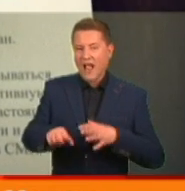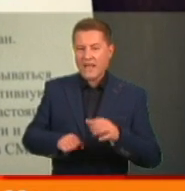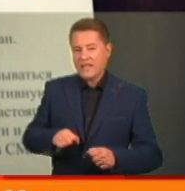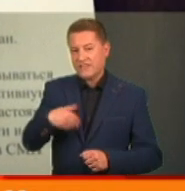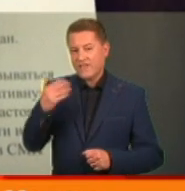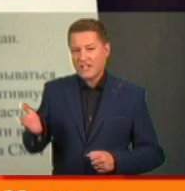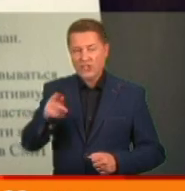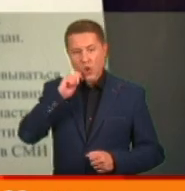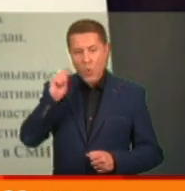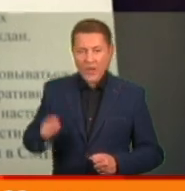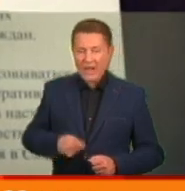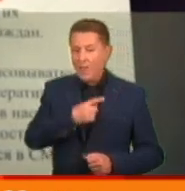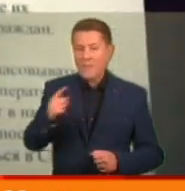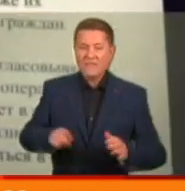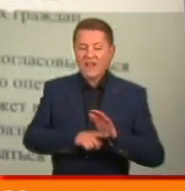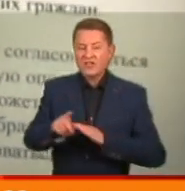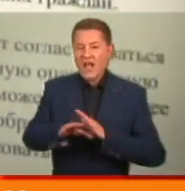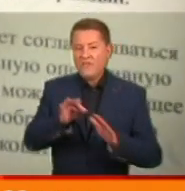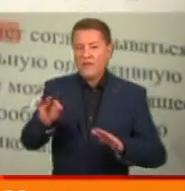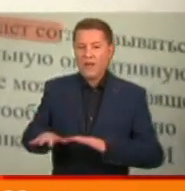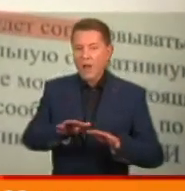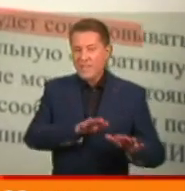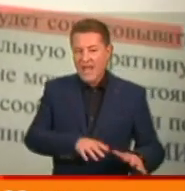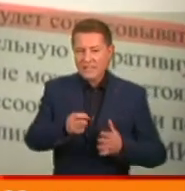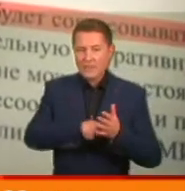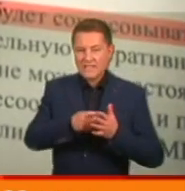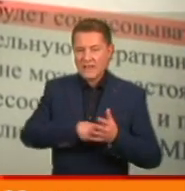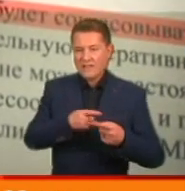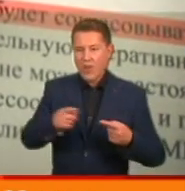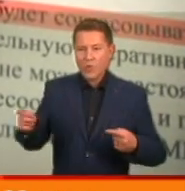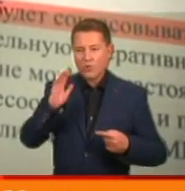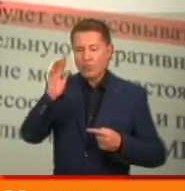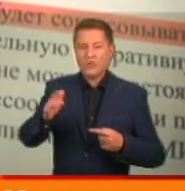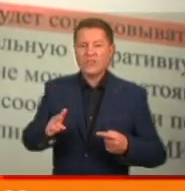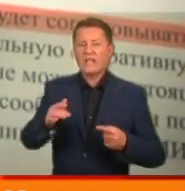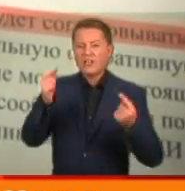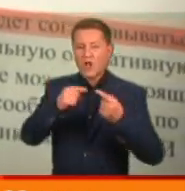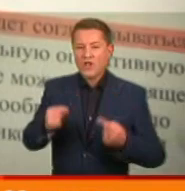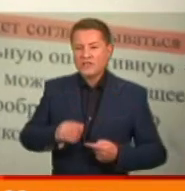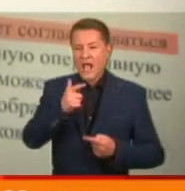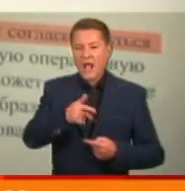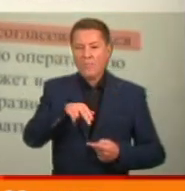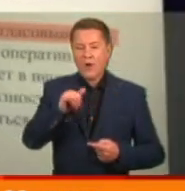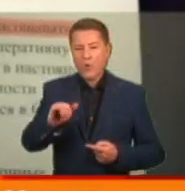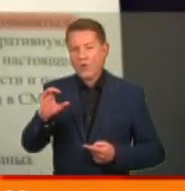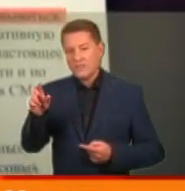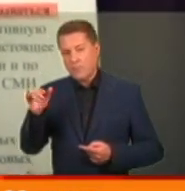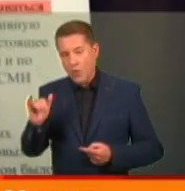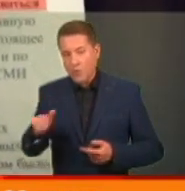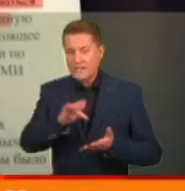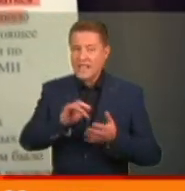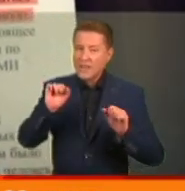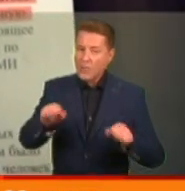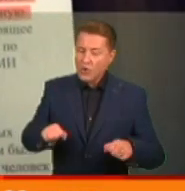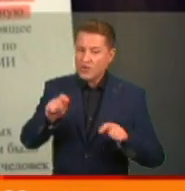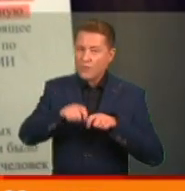отношении Украины. Первоначальный выбор объектов расследования и их ход будет согласовываться с ГПУ и СБУ. Центр может проверять и